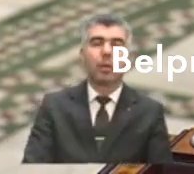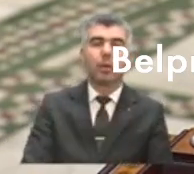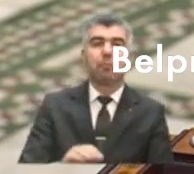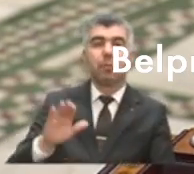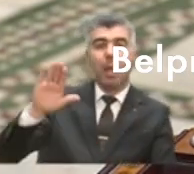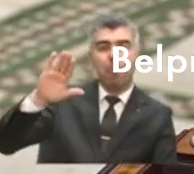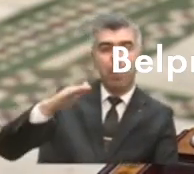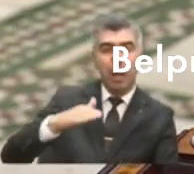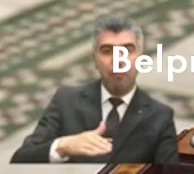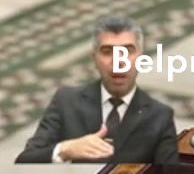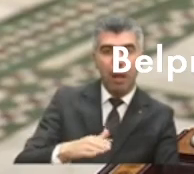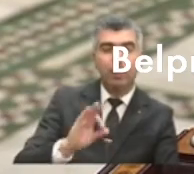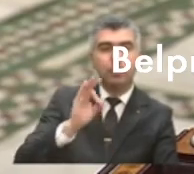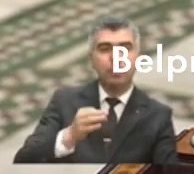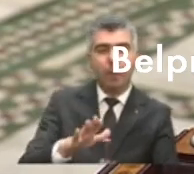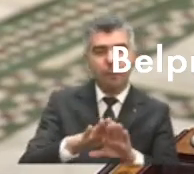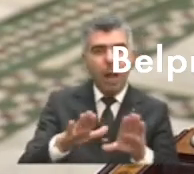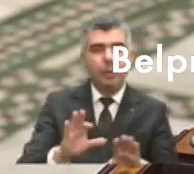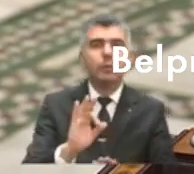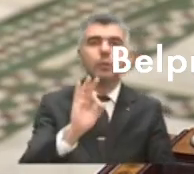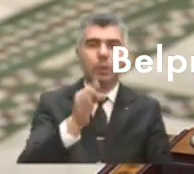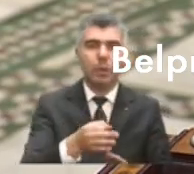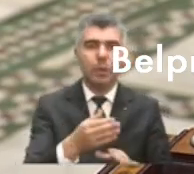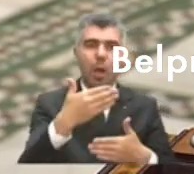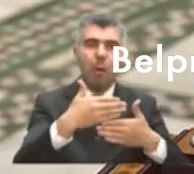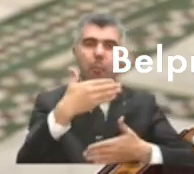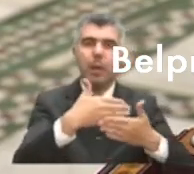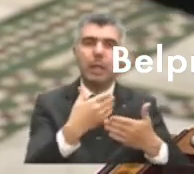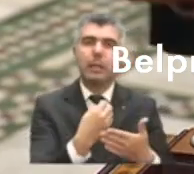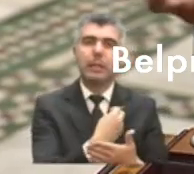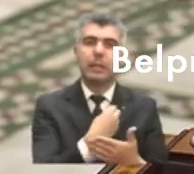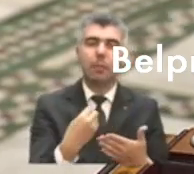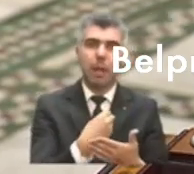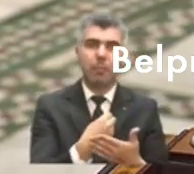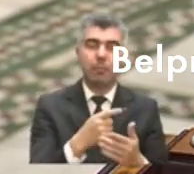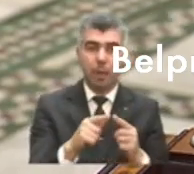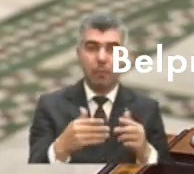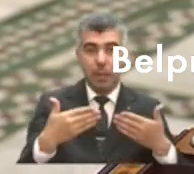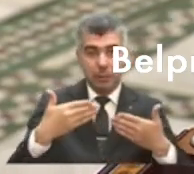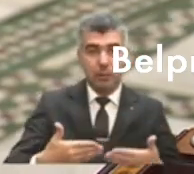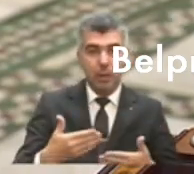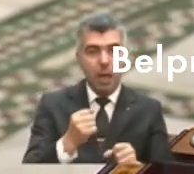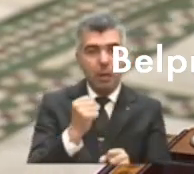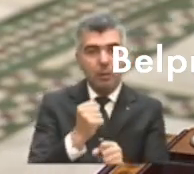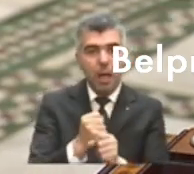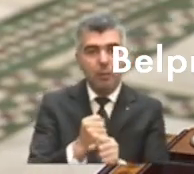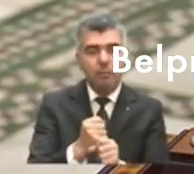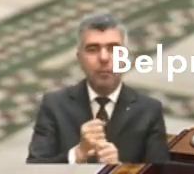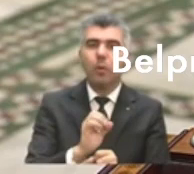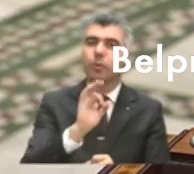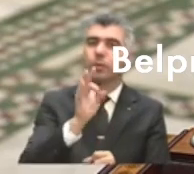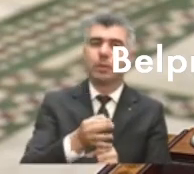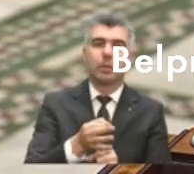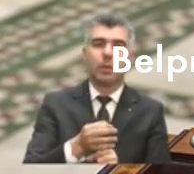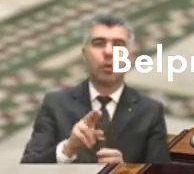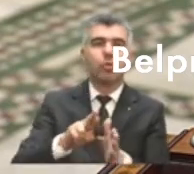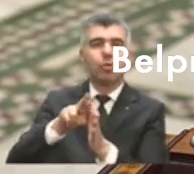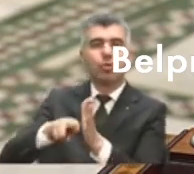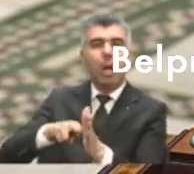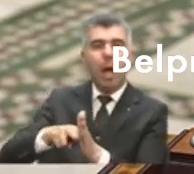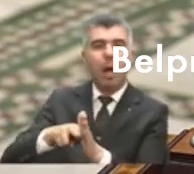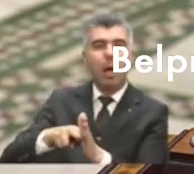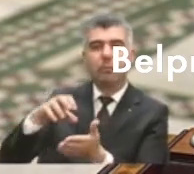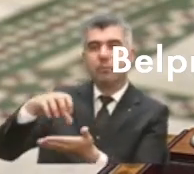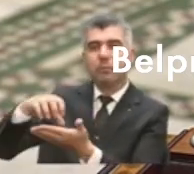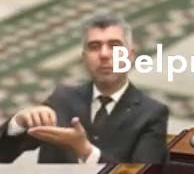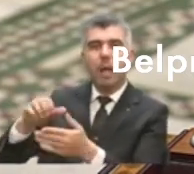ملال كذلك خدينا الوعاء العقاري ومركز استشفائي غادي. اذا حنا درنا بهذه الصفه هذه، غادي تولي كل جهه